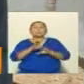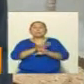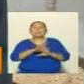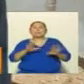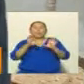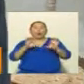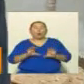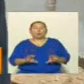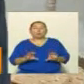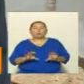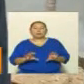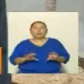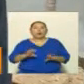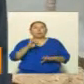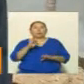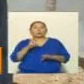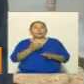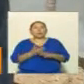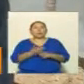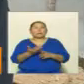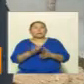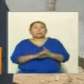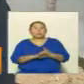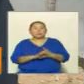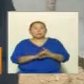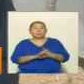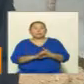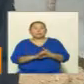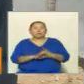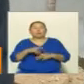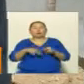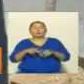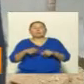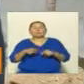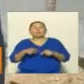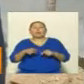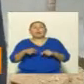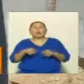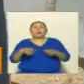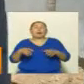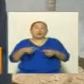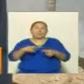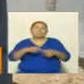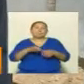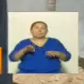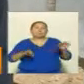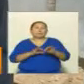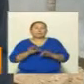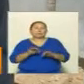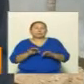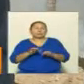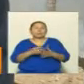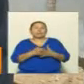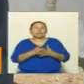күшіне еніп, борышкерге хабарлама таныстырылған, яғни мысалы мына жердегі құрылыс объектілері заңсыз деп танылған сот шешімімен.